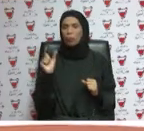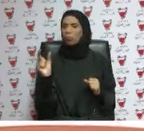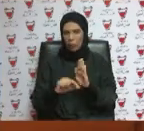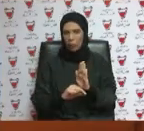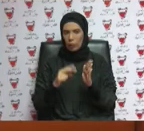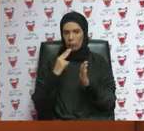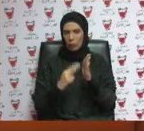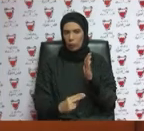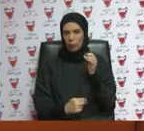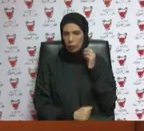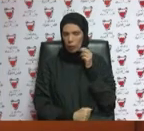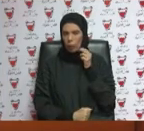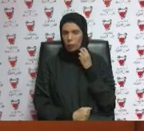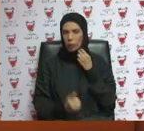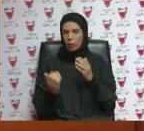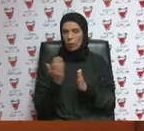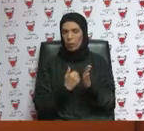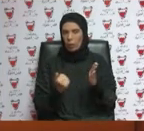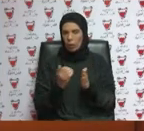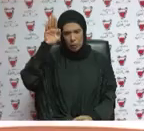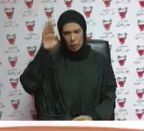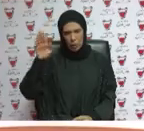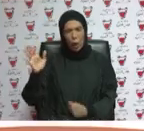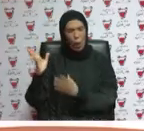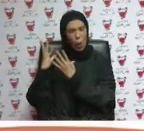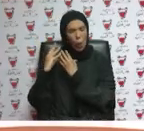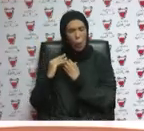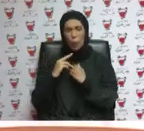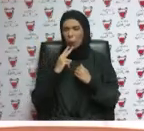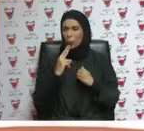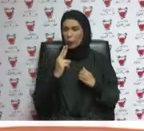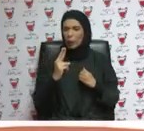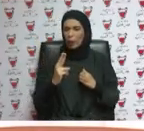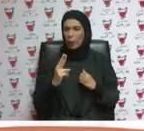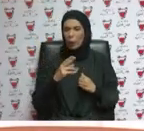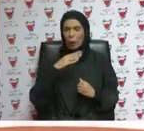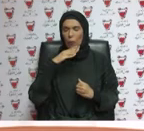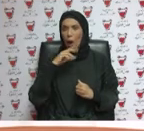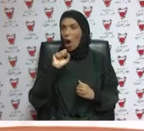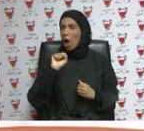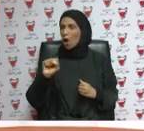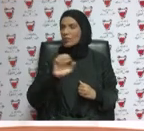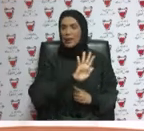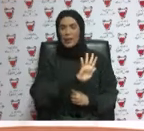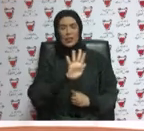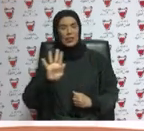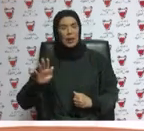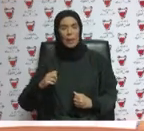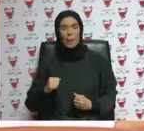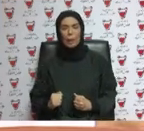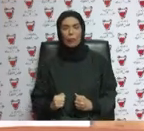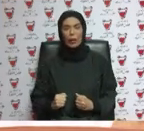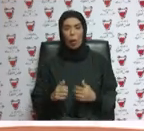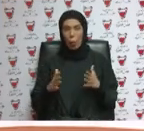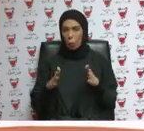توصلنا احنا كمواطنين من سيدي صاحب الجلالة، نسمعها كلام من الأب موجه إلى أبناء شعبه، كلام نحس فيه